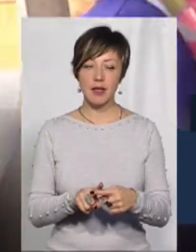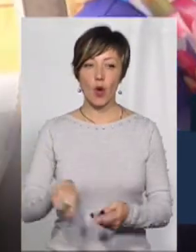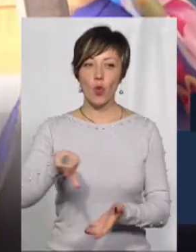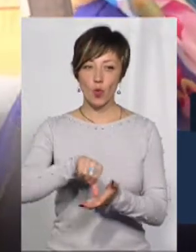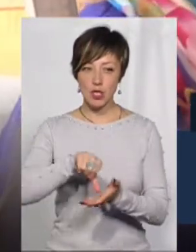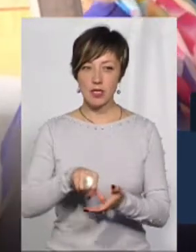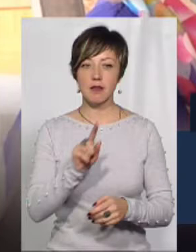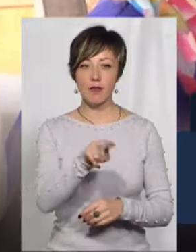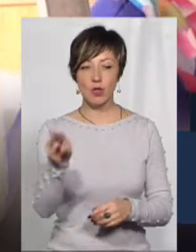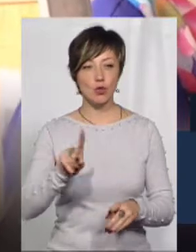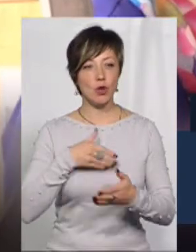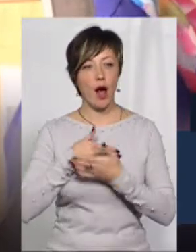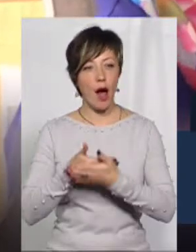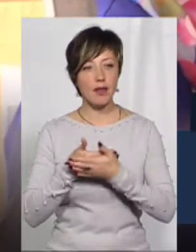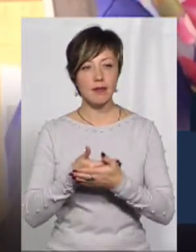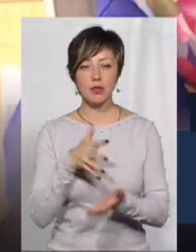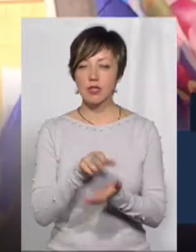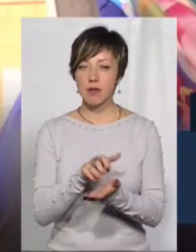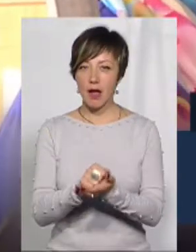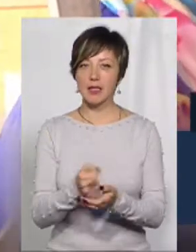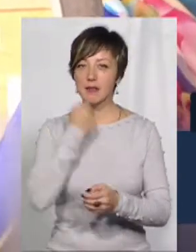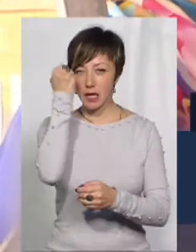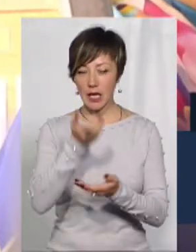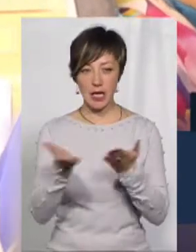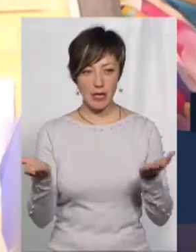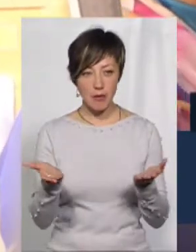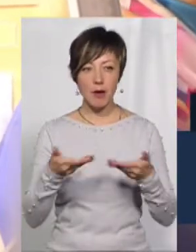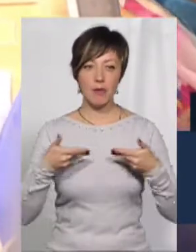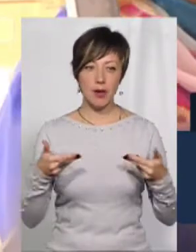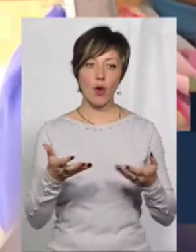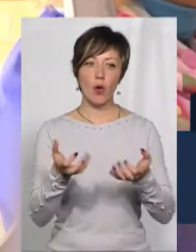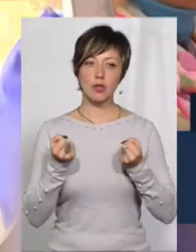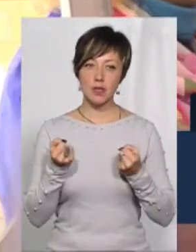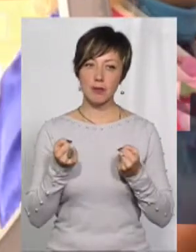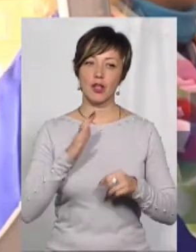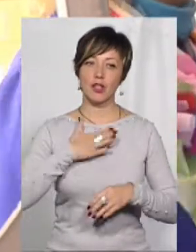участі, вони дуже активно займалися, і завдяки їм ми отримали